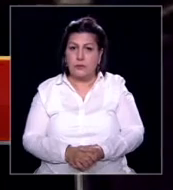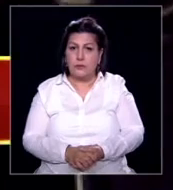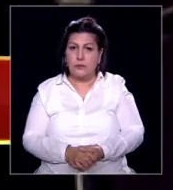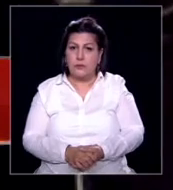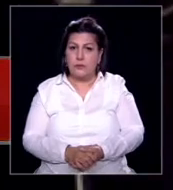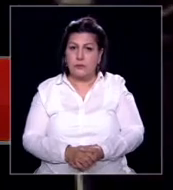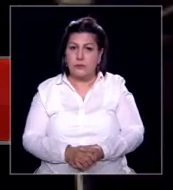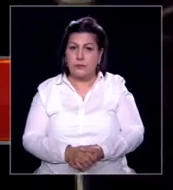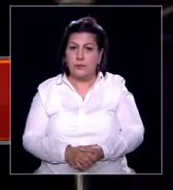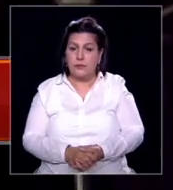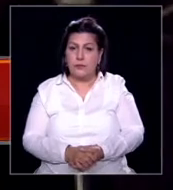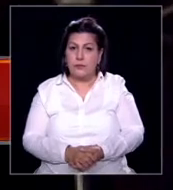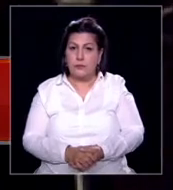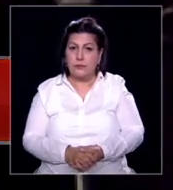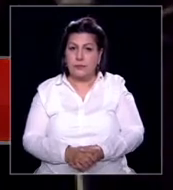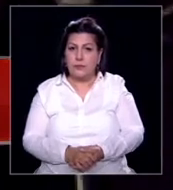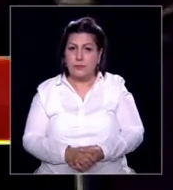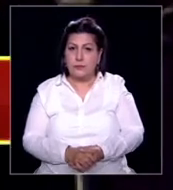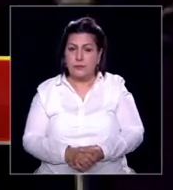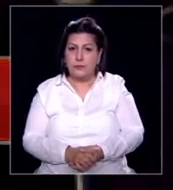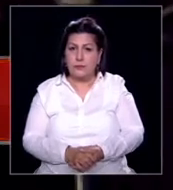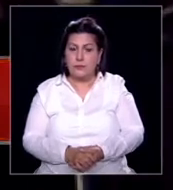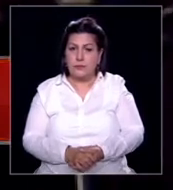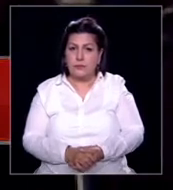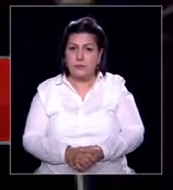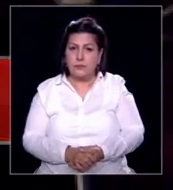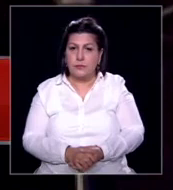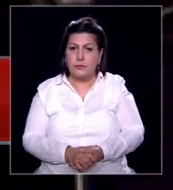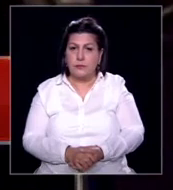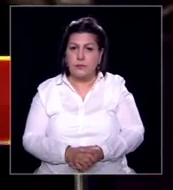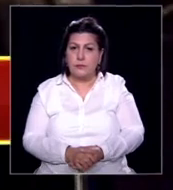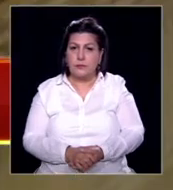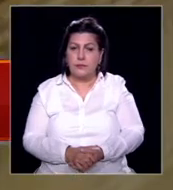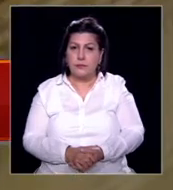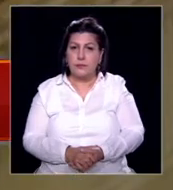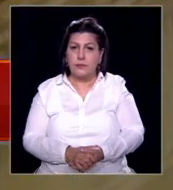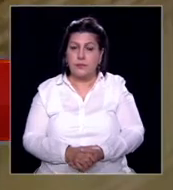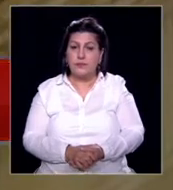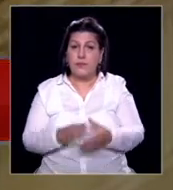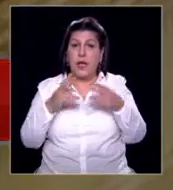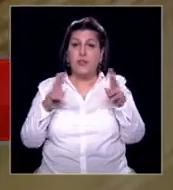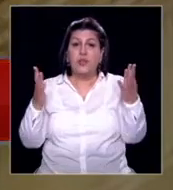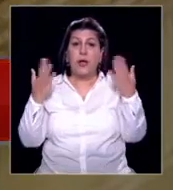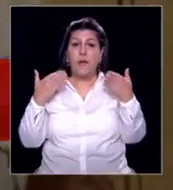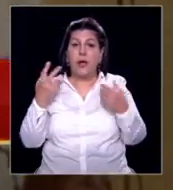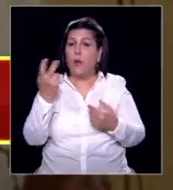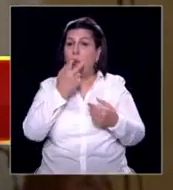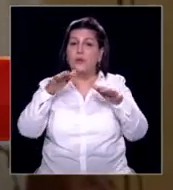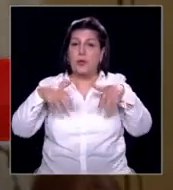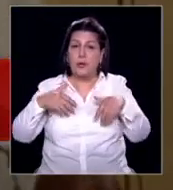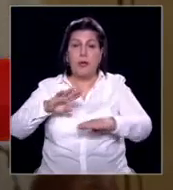metrede dur, şakası yok bak bu korona. Hadi millet hep birlikte. Açık hava konserleri bitti.